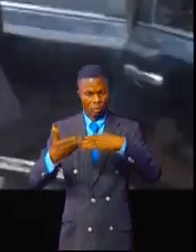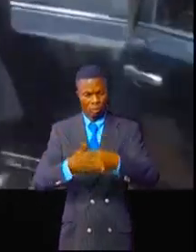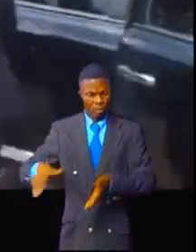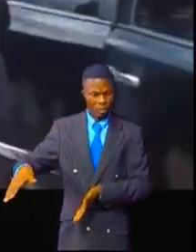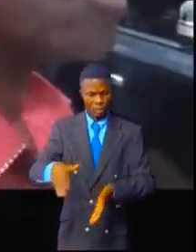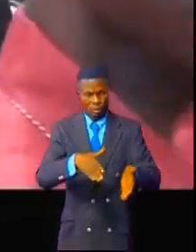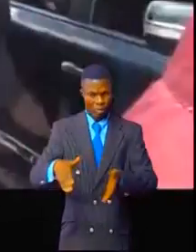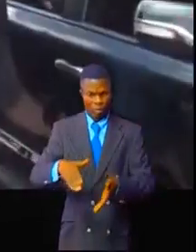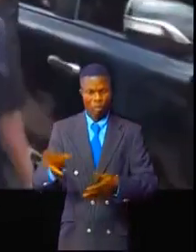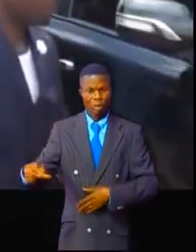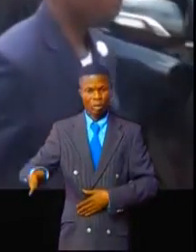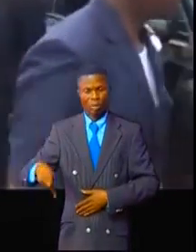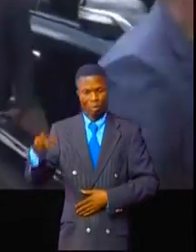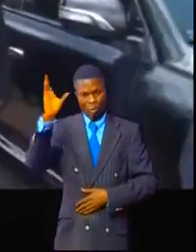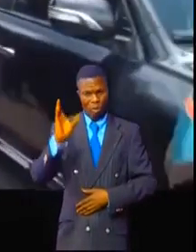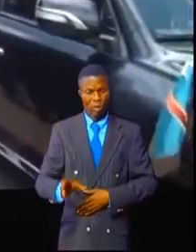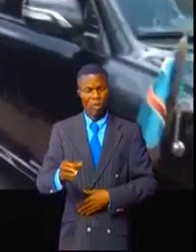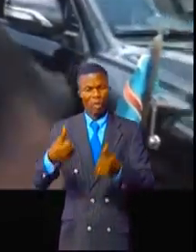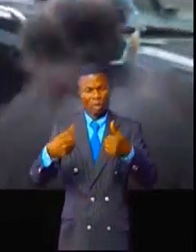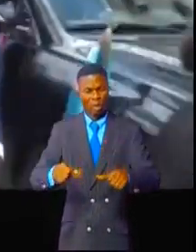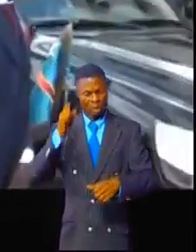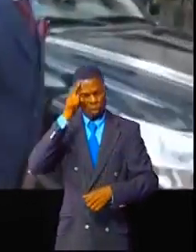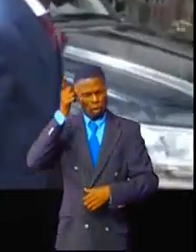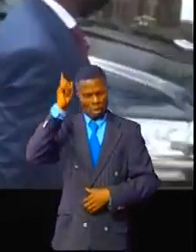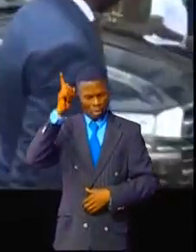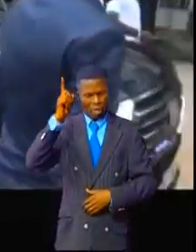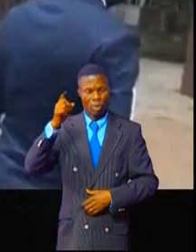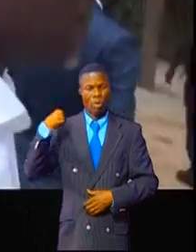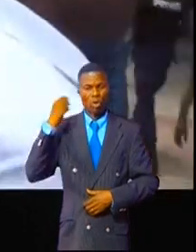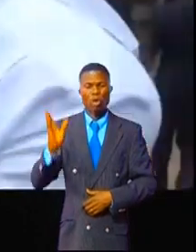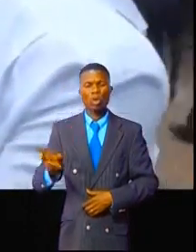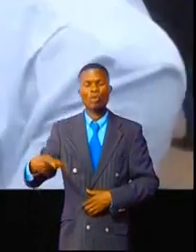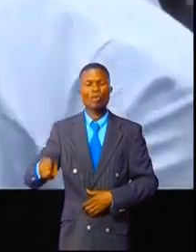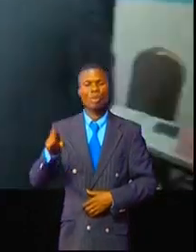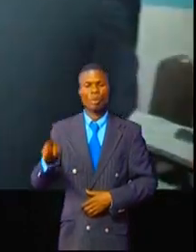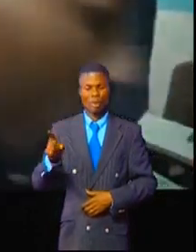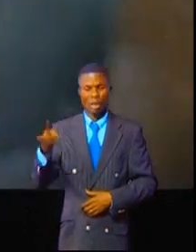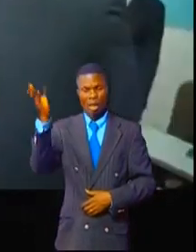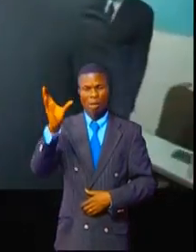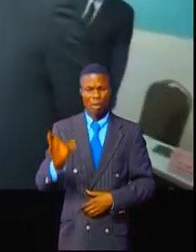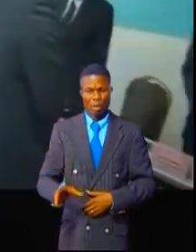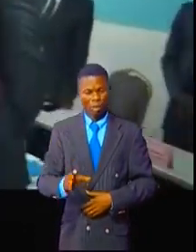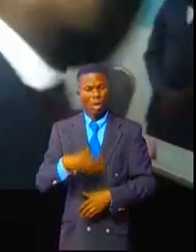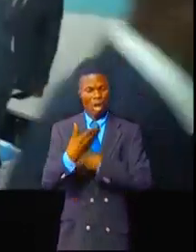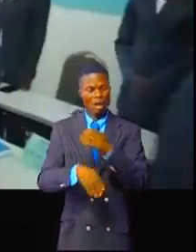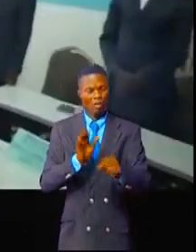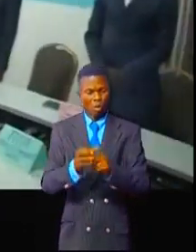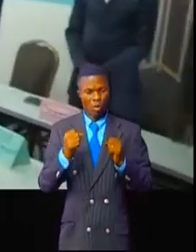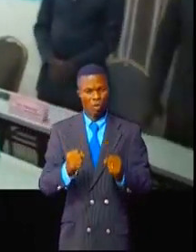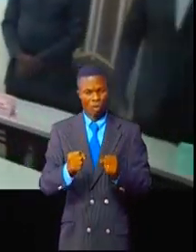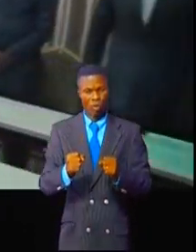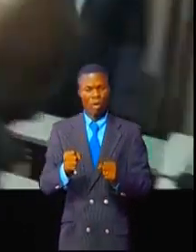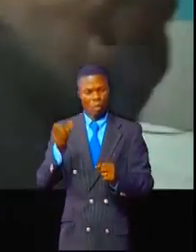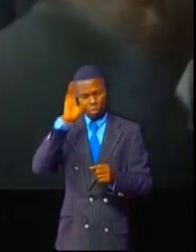de la province a toujours demeuré les soucis majeurs du gouverneur à tous matoub alan kulwicki qu'ils ménagent aucun effort pour